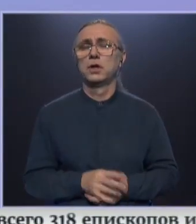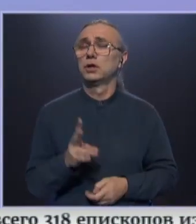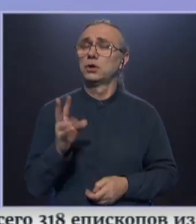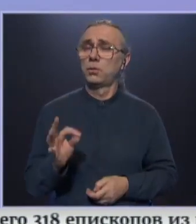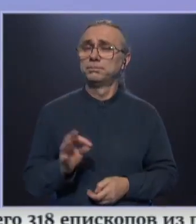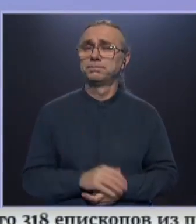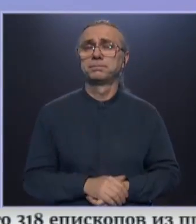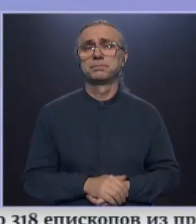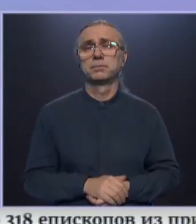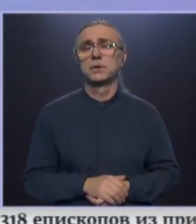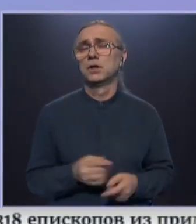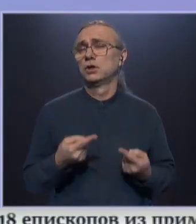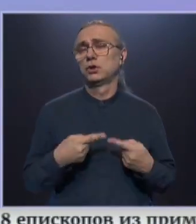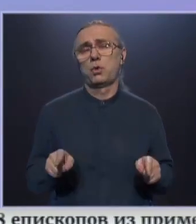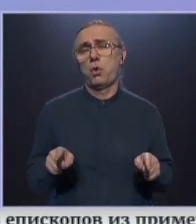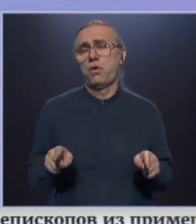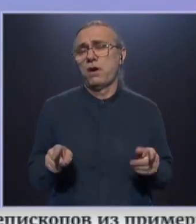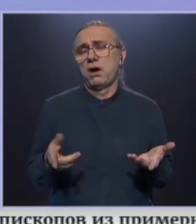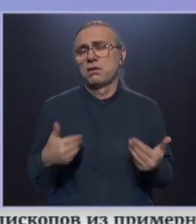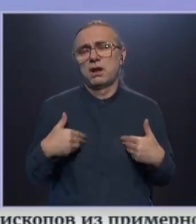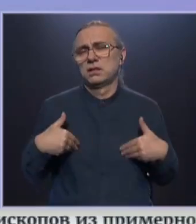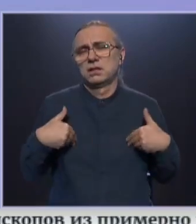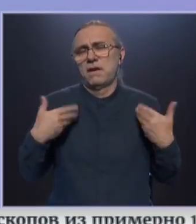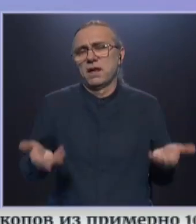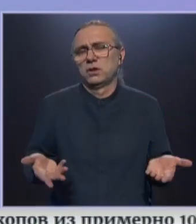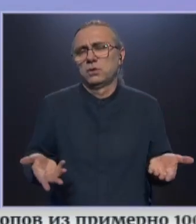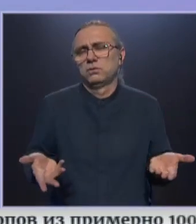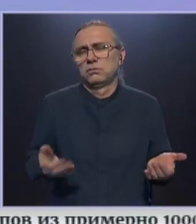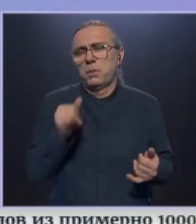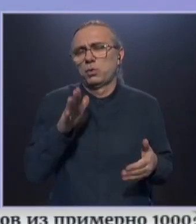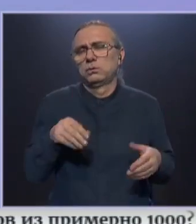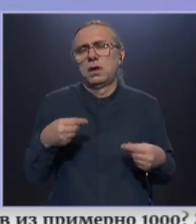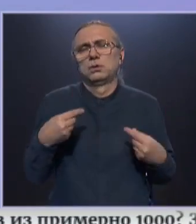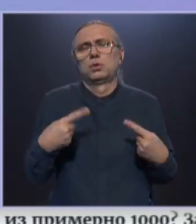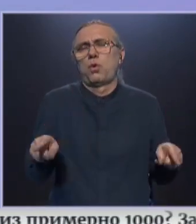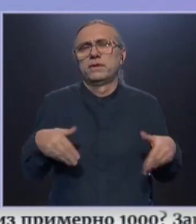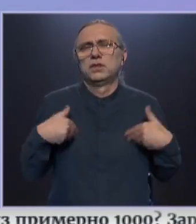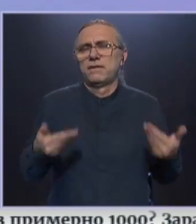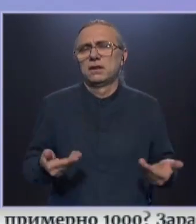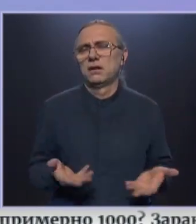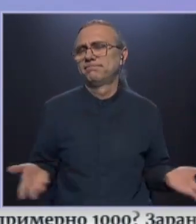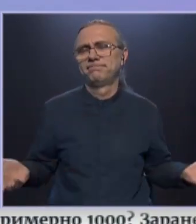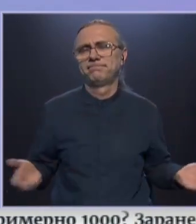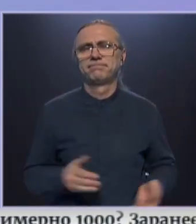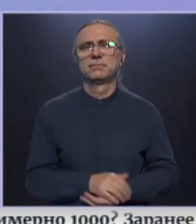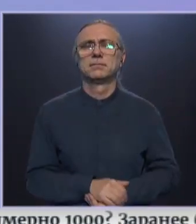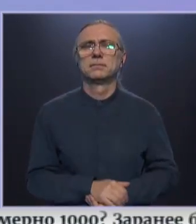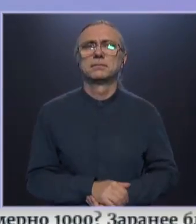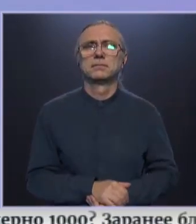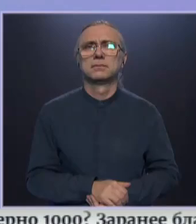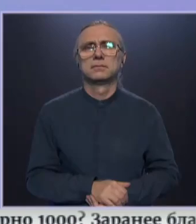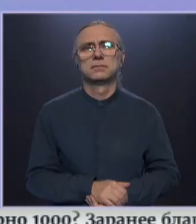Но другого я вам совета дать не могу. Если он любит, он сделает правильный выбор. Да, да. Так что...